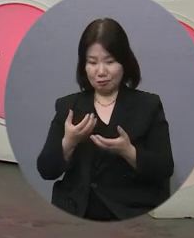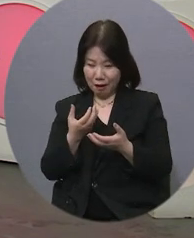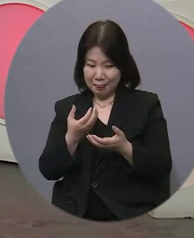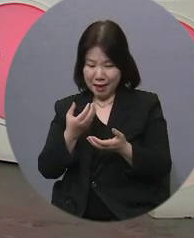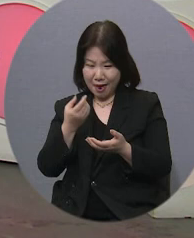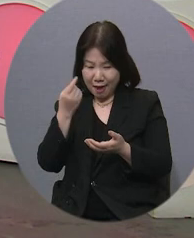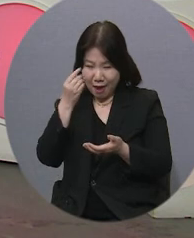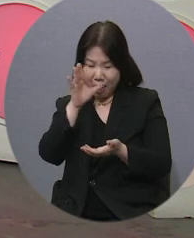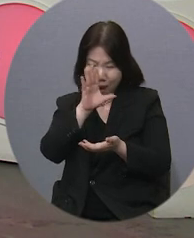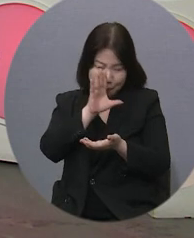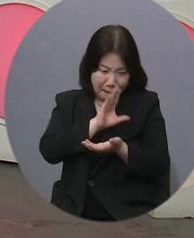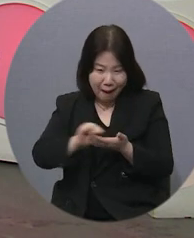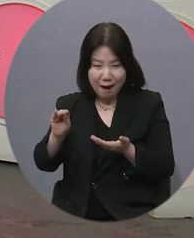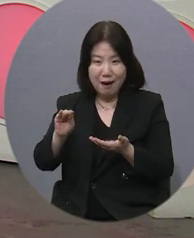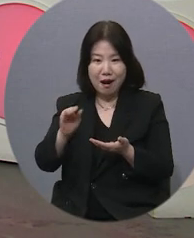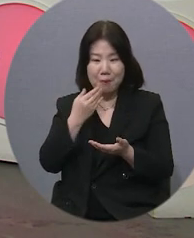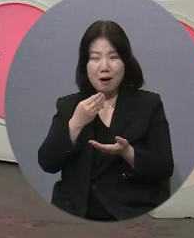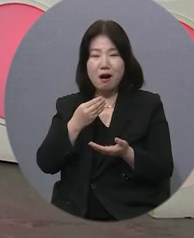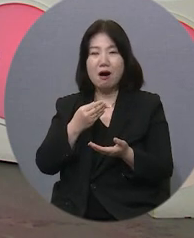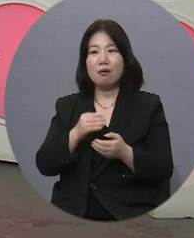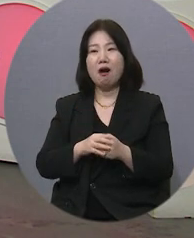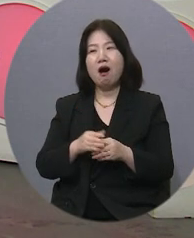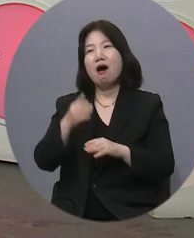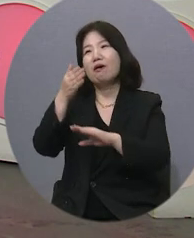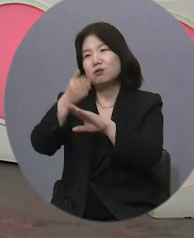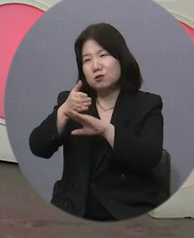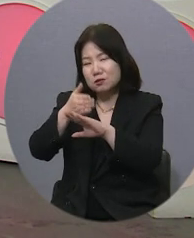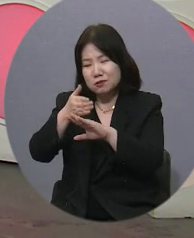밥그릇을 깨끗이 비우고 고맙습니다.